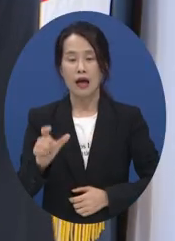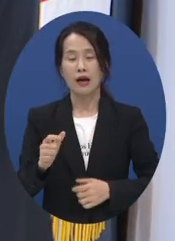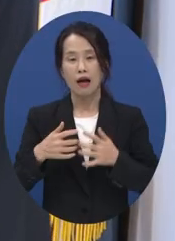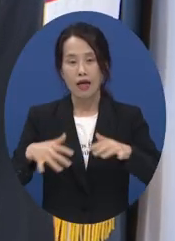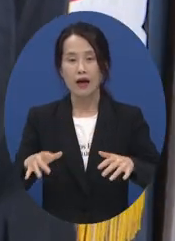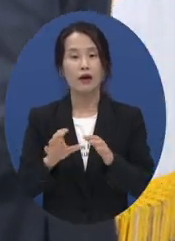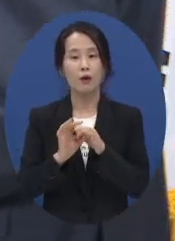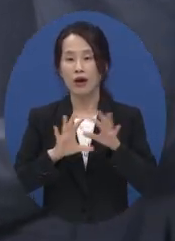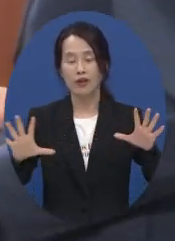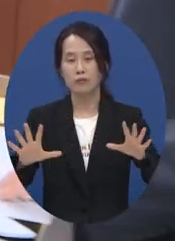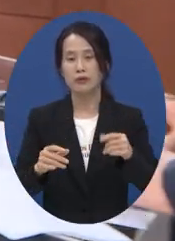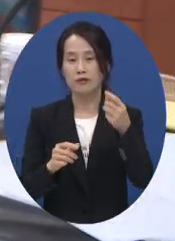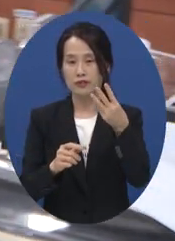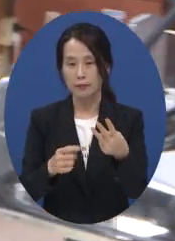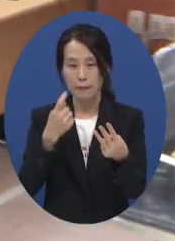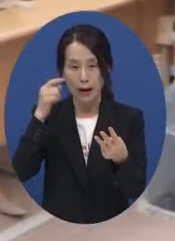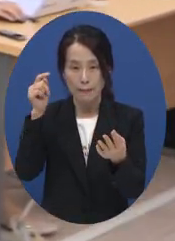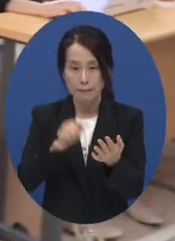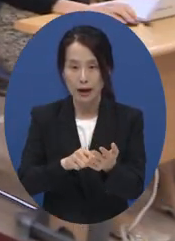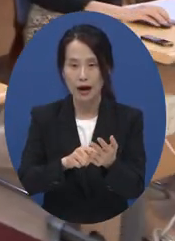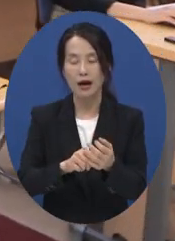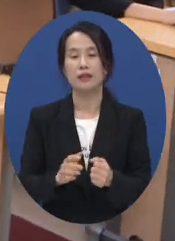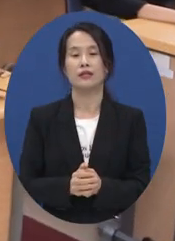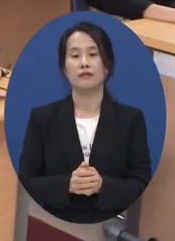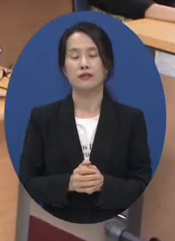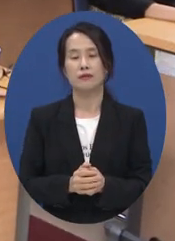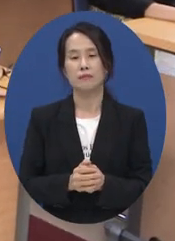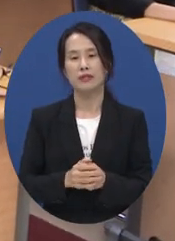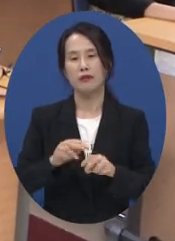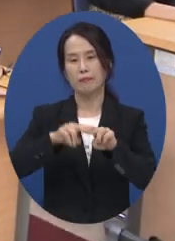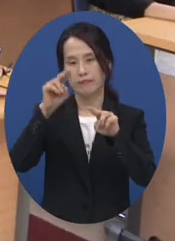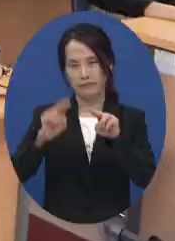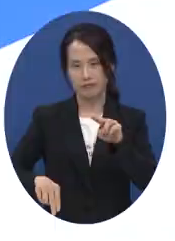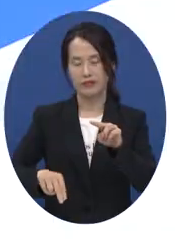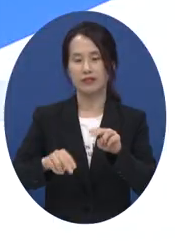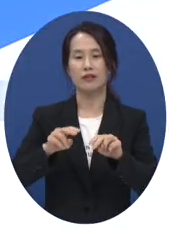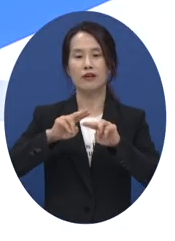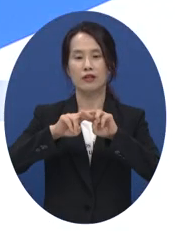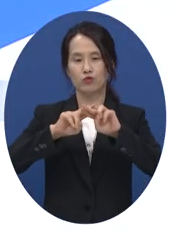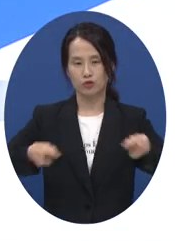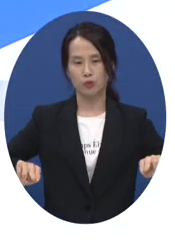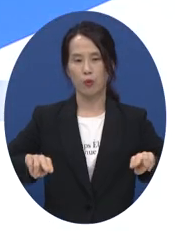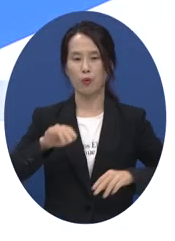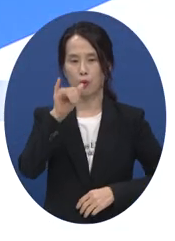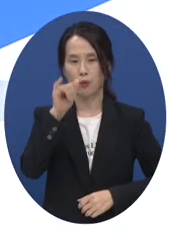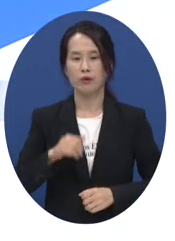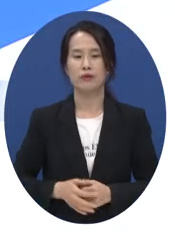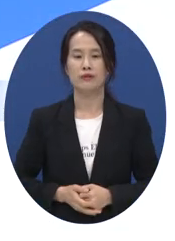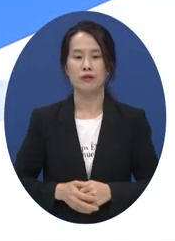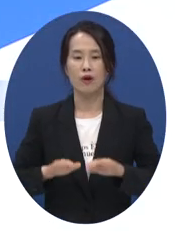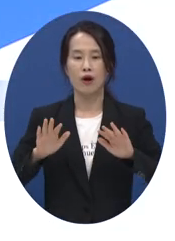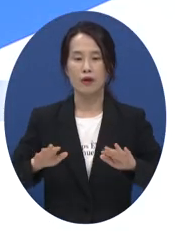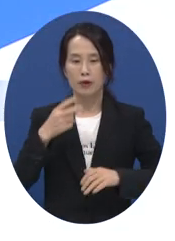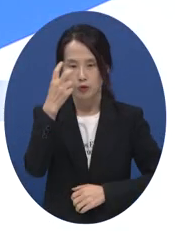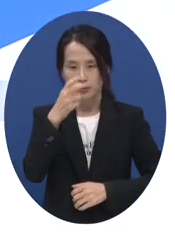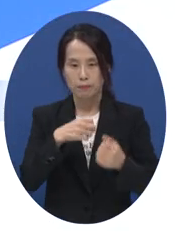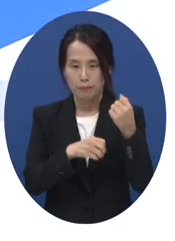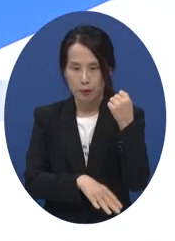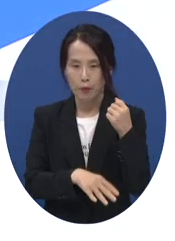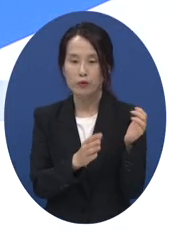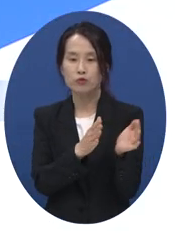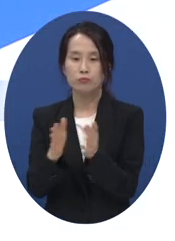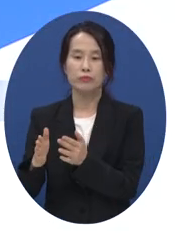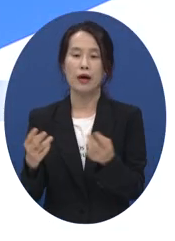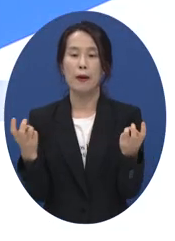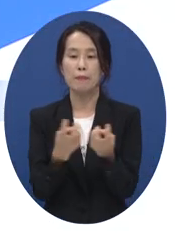영구 제명 처분하는 이른바 삼진아웃 징계 기준을 도입합니다. 경기도는 이번 실태조사를 바탕으로 마련한 이